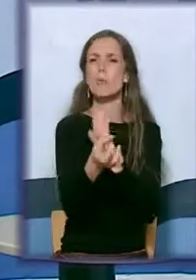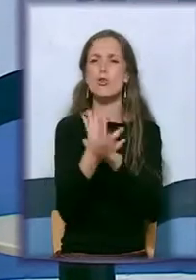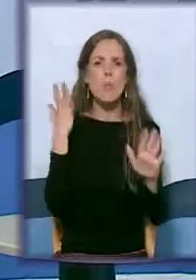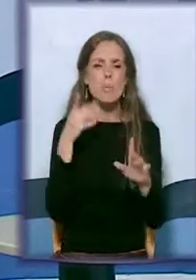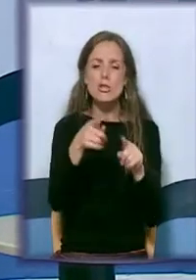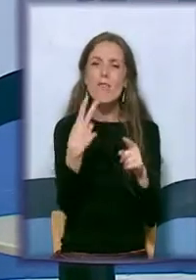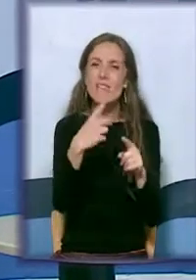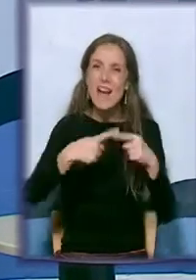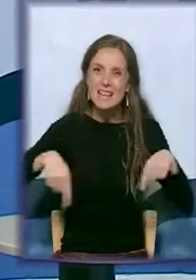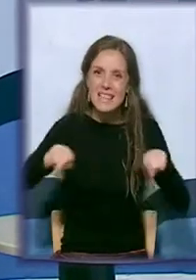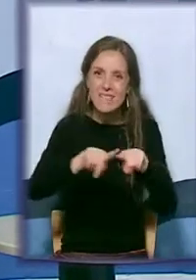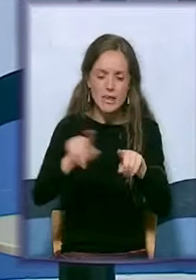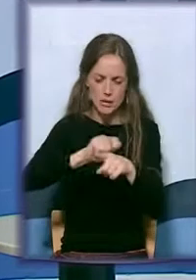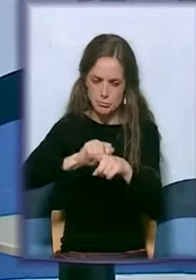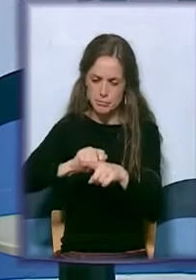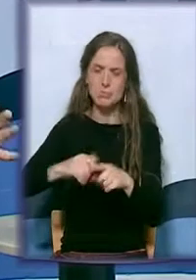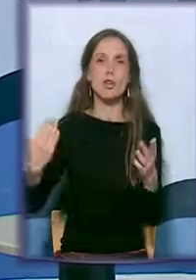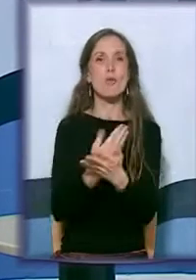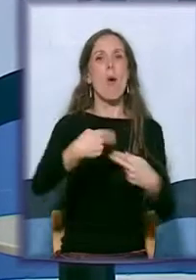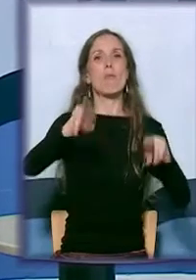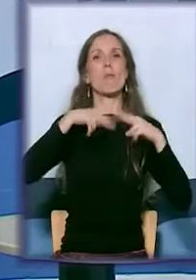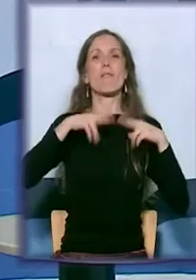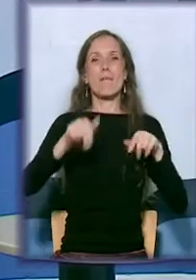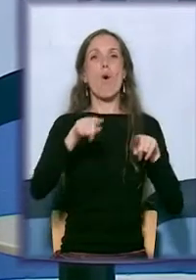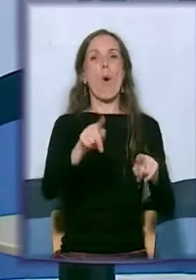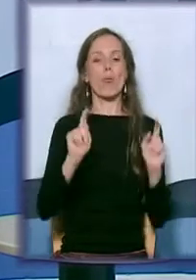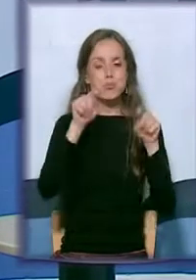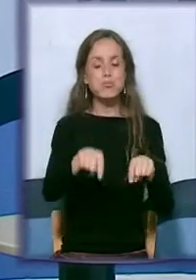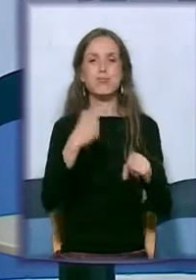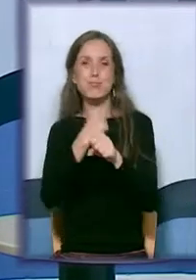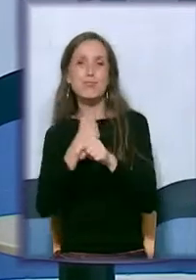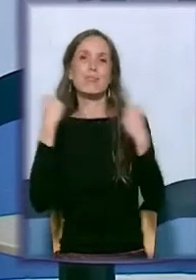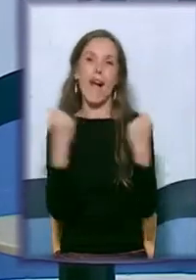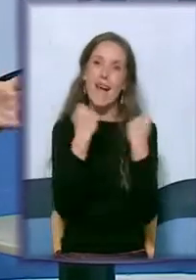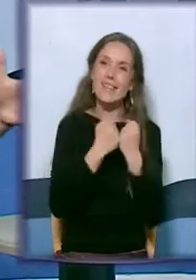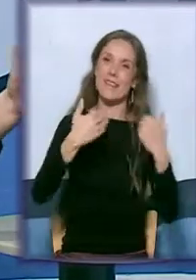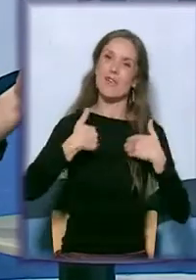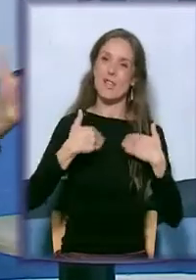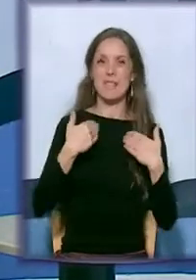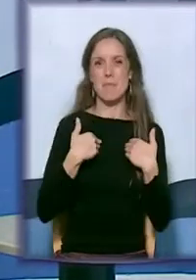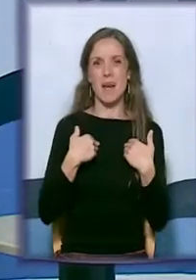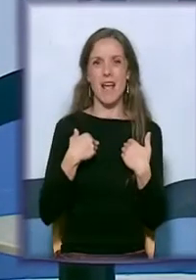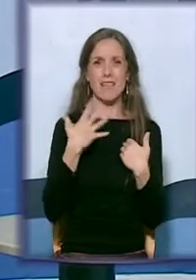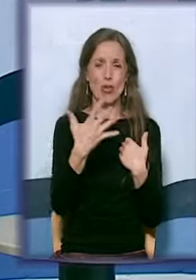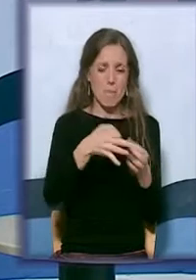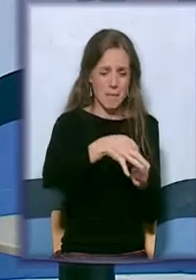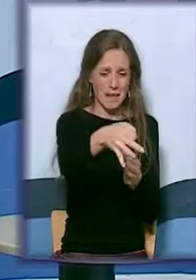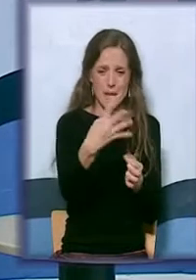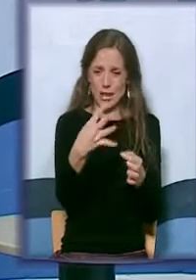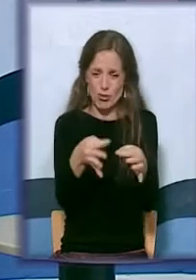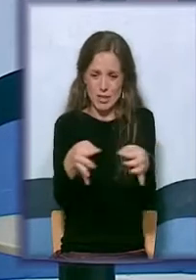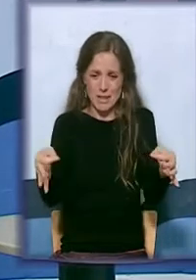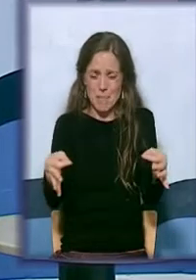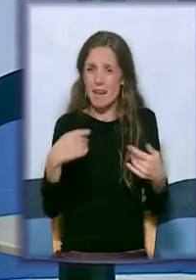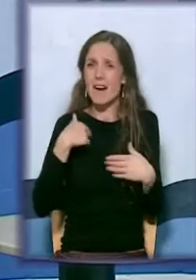vratiti ponovo u funkciju, da će ponovo mladi moći tu da se bave aktivnostima. To je 5 sa 4. Verujemo da to